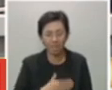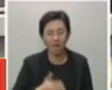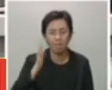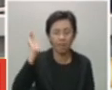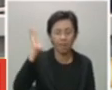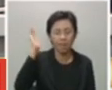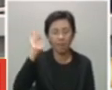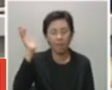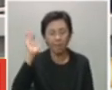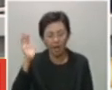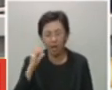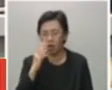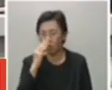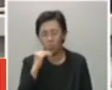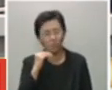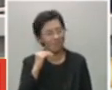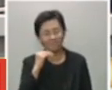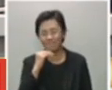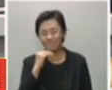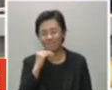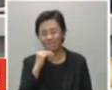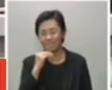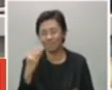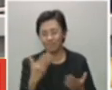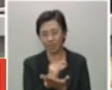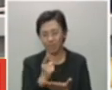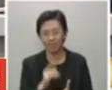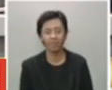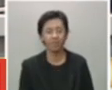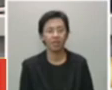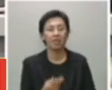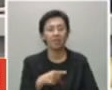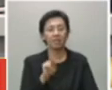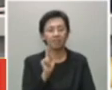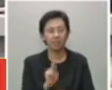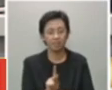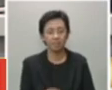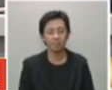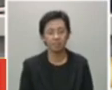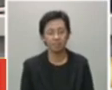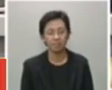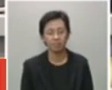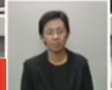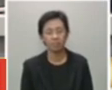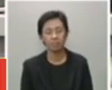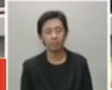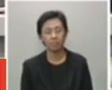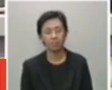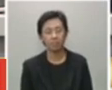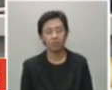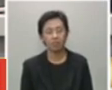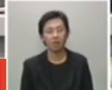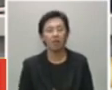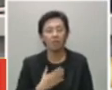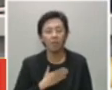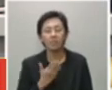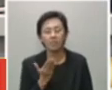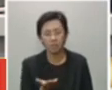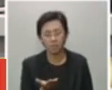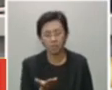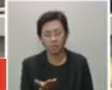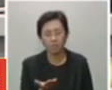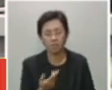งนี้ผมขออนุญาตเปลี่ยนใหม่ครับท่านประธานที่เคารพครับกระผมจะขออนุญาตท่านประธาน